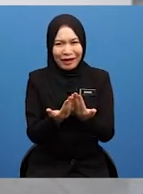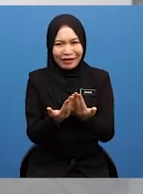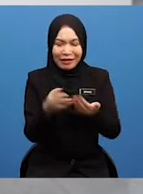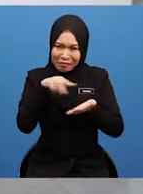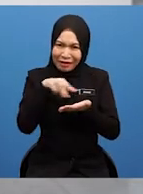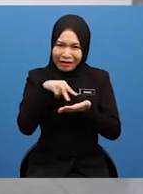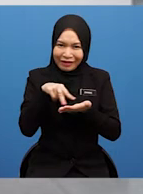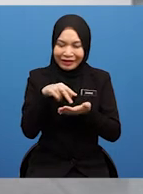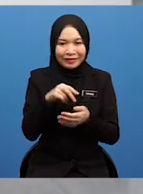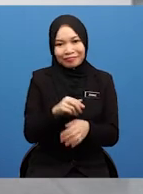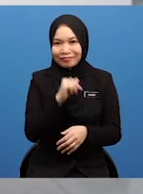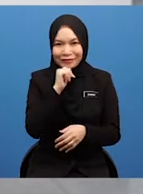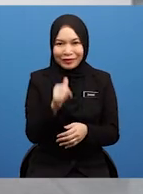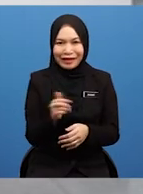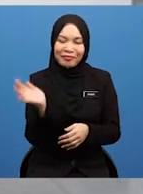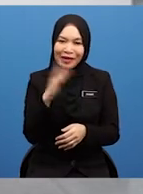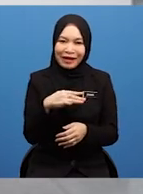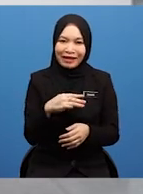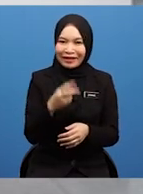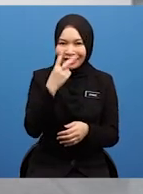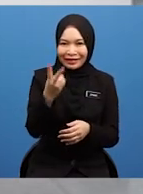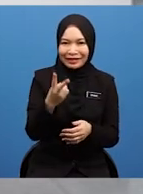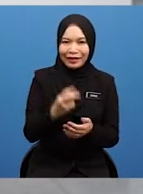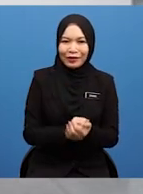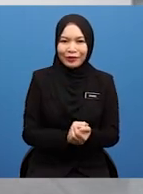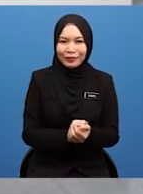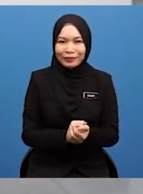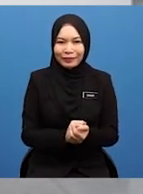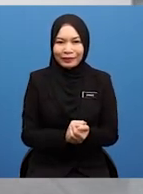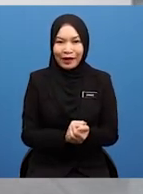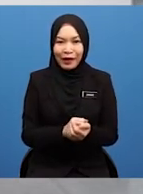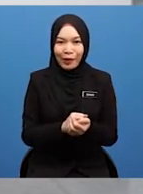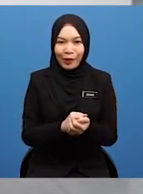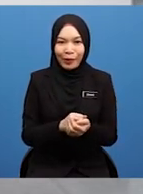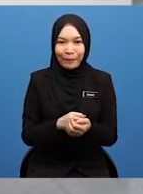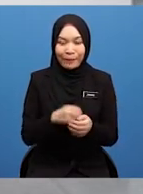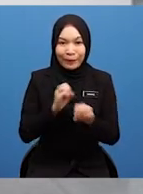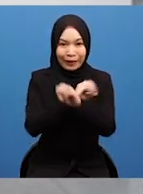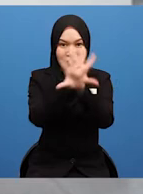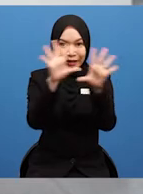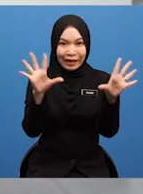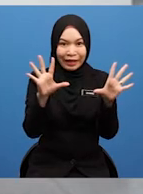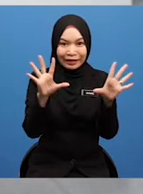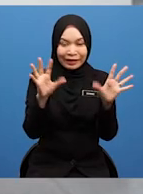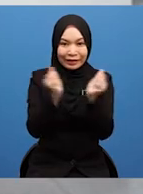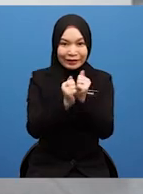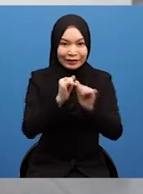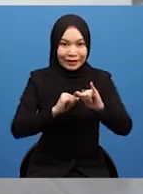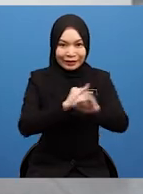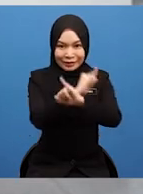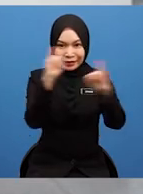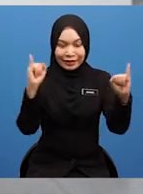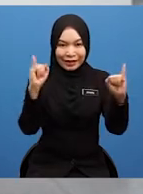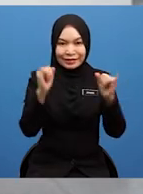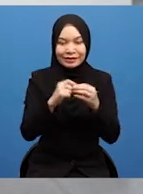oke baiklah dapat kita tersesat jauh Mari kita dengar penerangnya Lebih jelas tentang peragaan